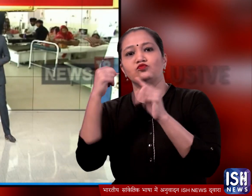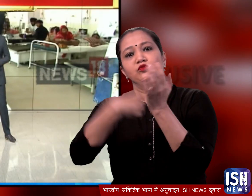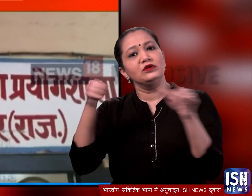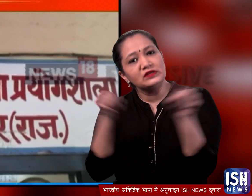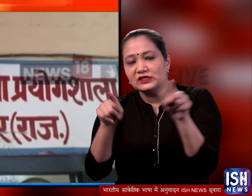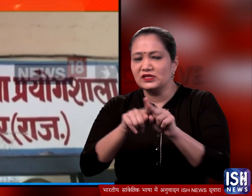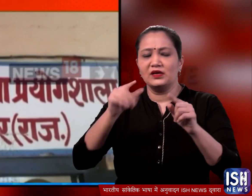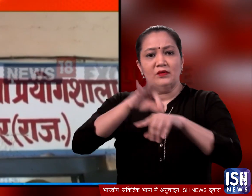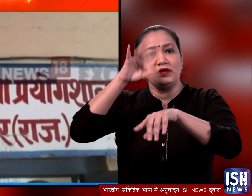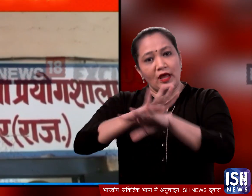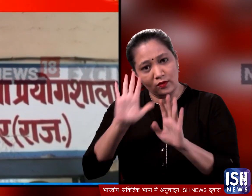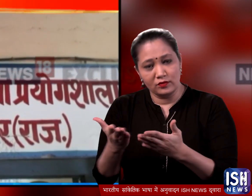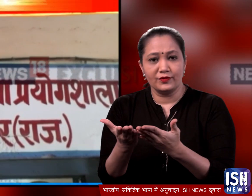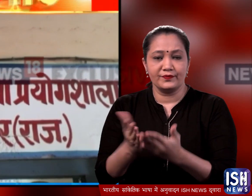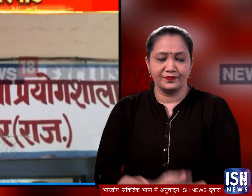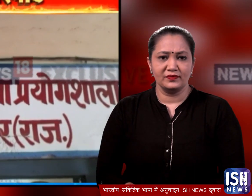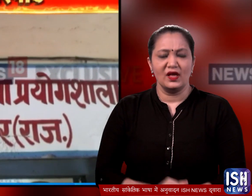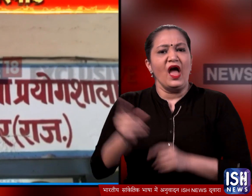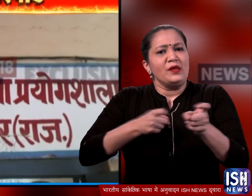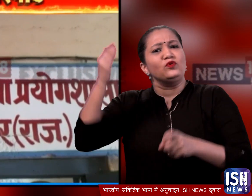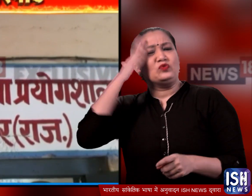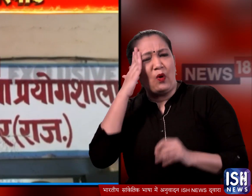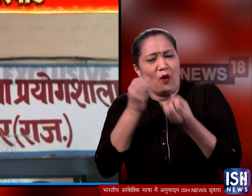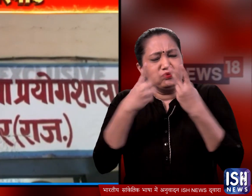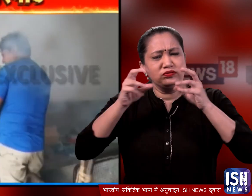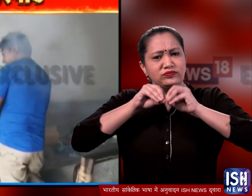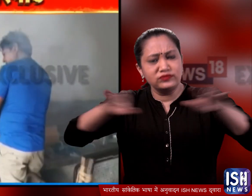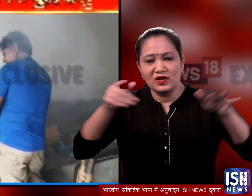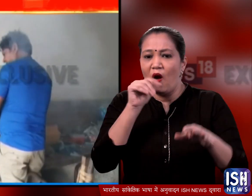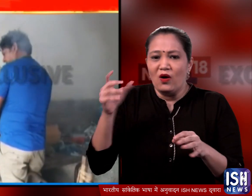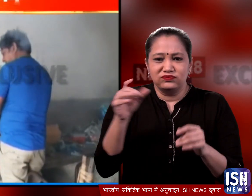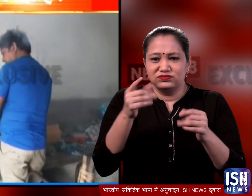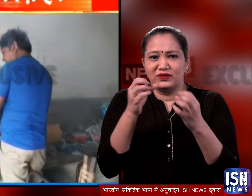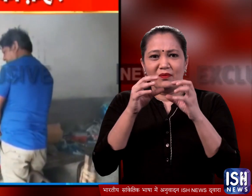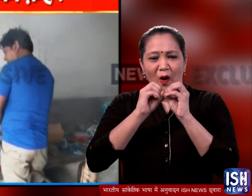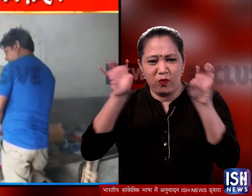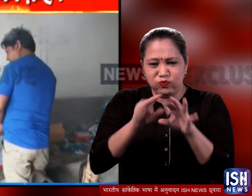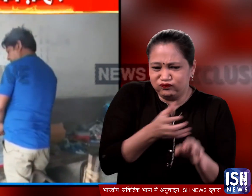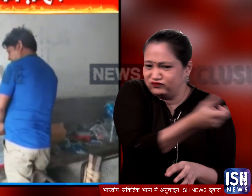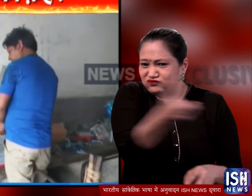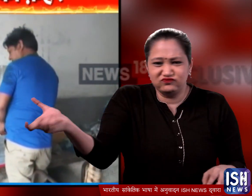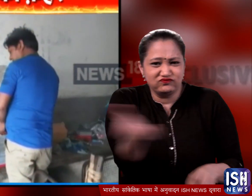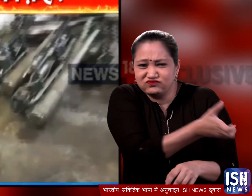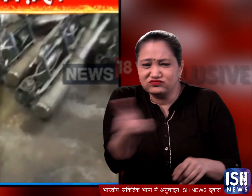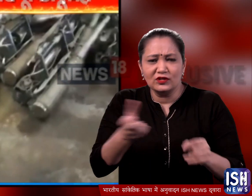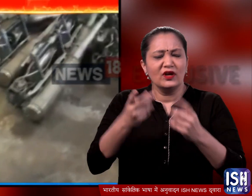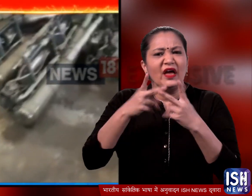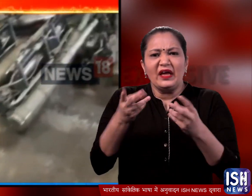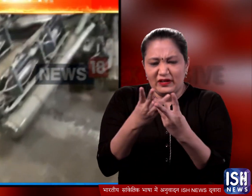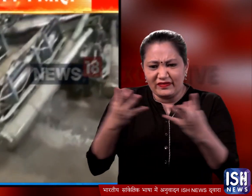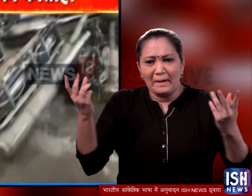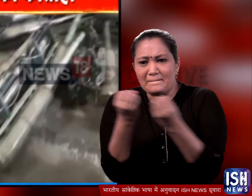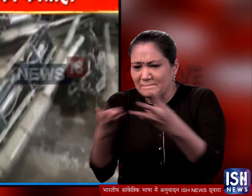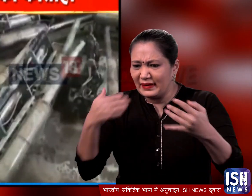दिखा और प्रशासन को ये पता होने के बावजूद कि फॉगिंग मशीन से ही डेंगू के मच्छरों से निपटा जा सकता है, दर्जन